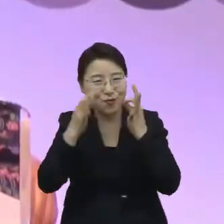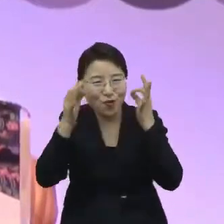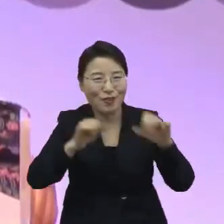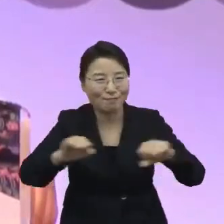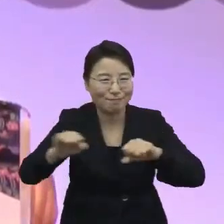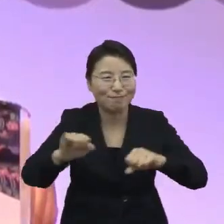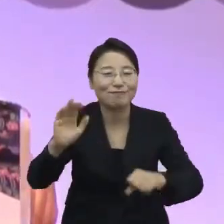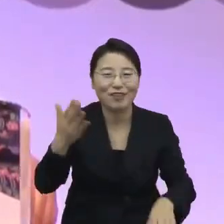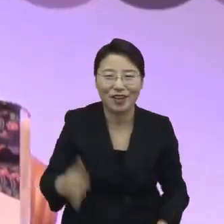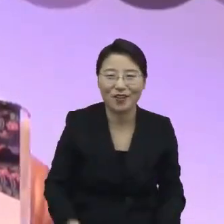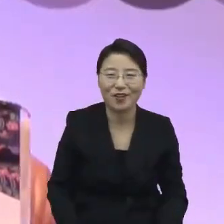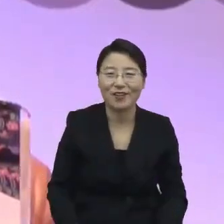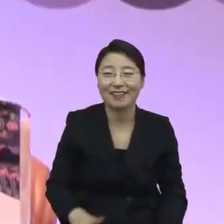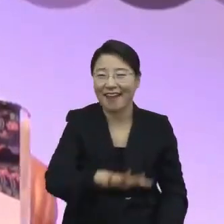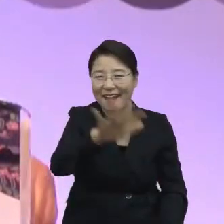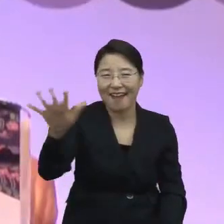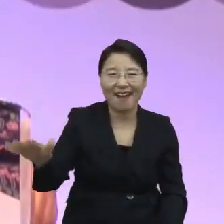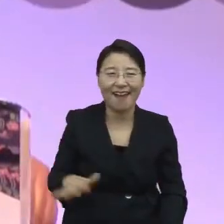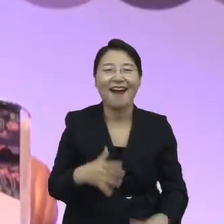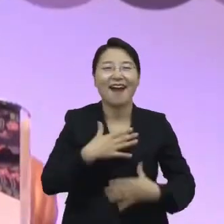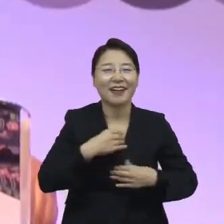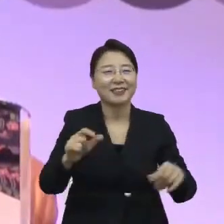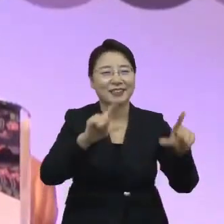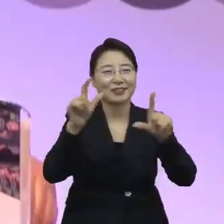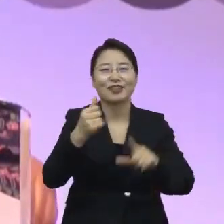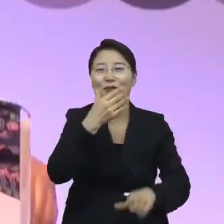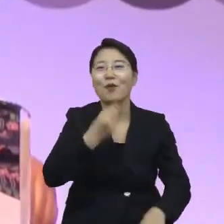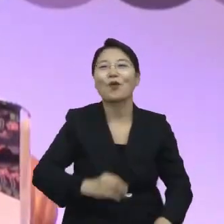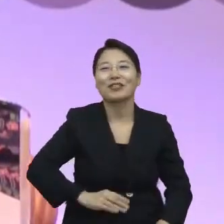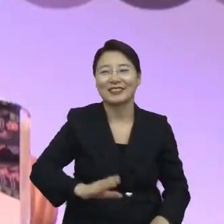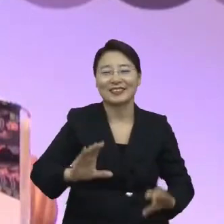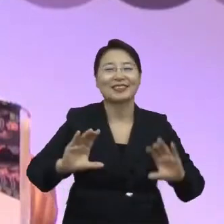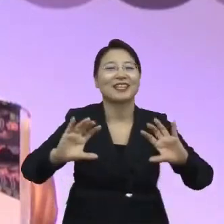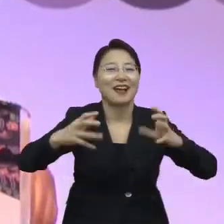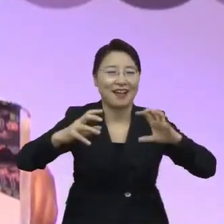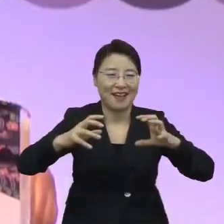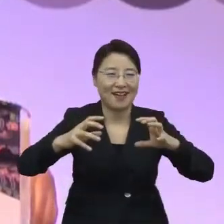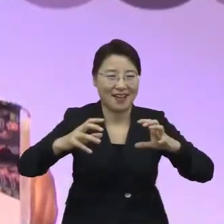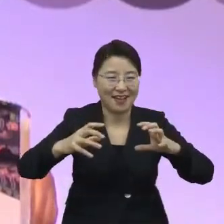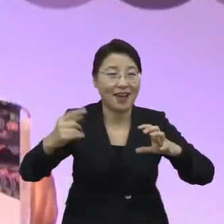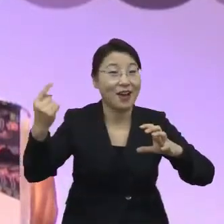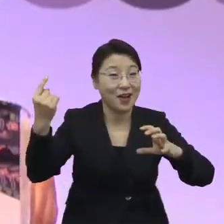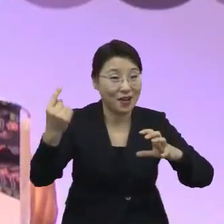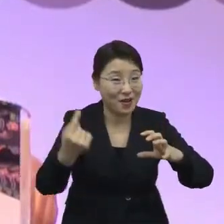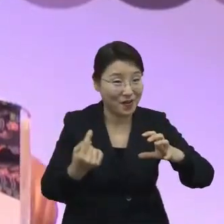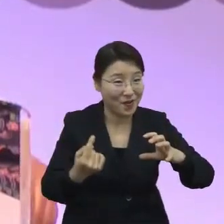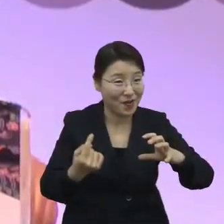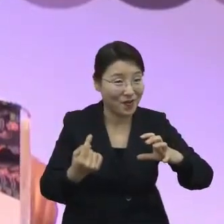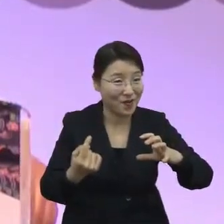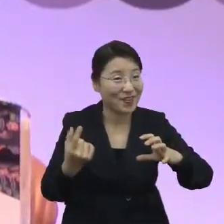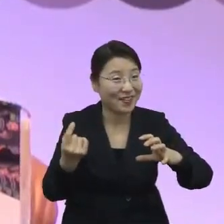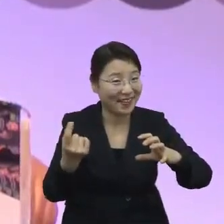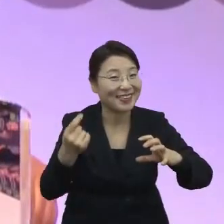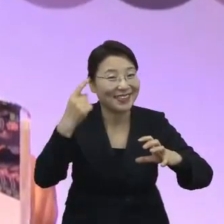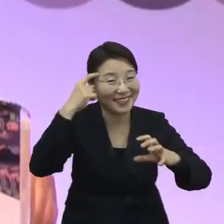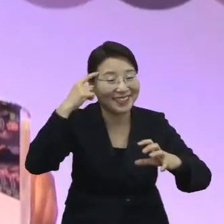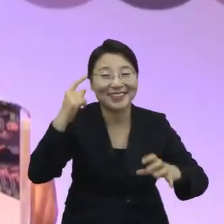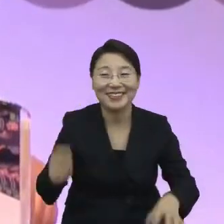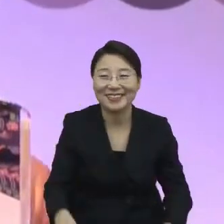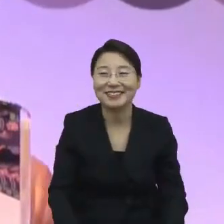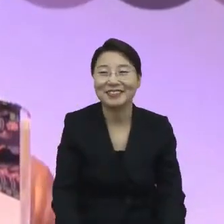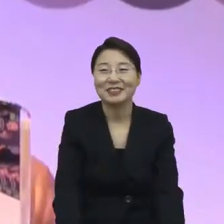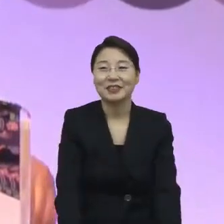있는 복지가 탄탄하게 뒷받침되는 그런 세상이 아마 올해는 어느 정도 가능해질 것